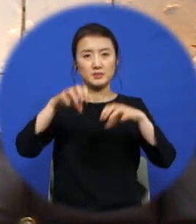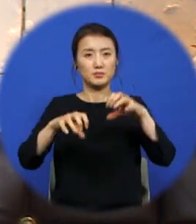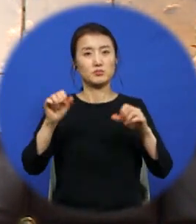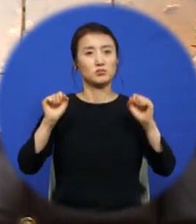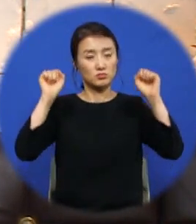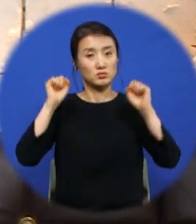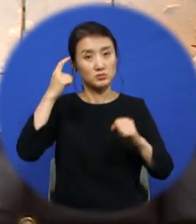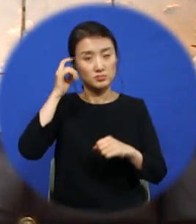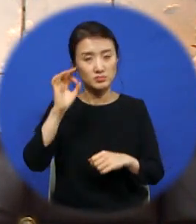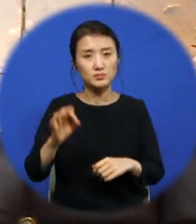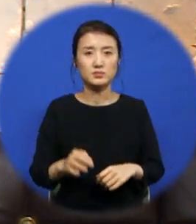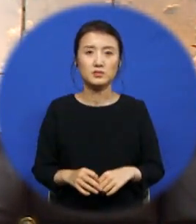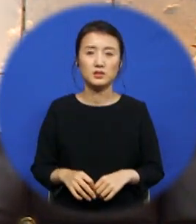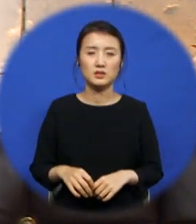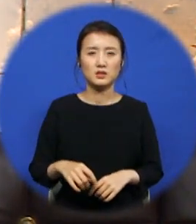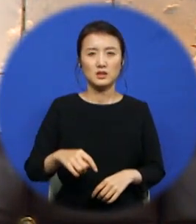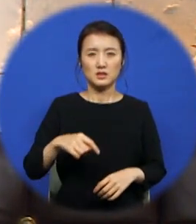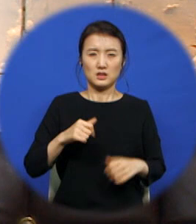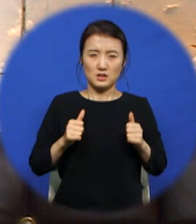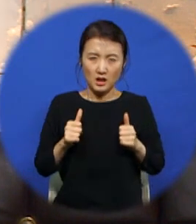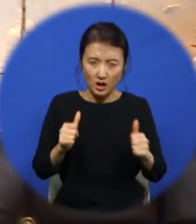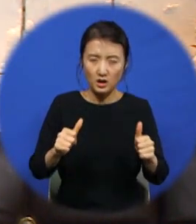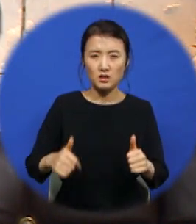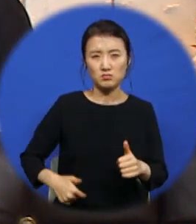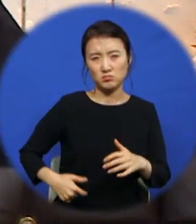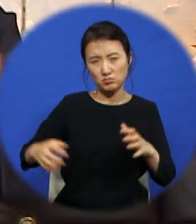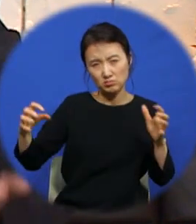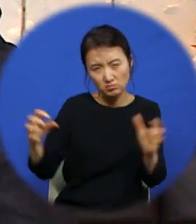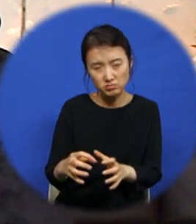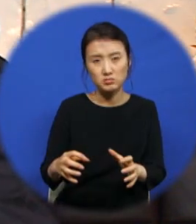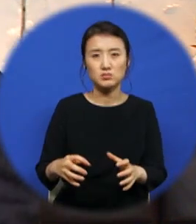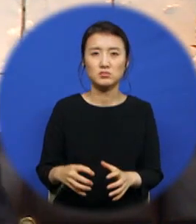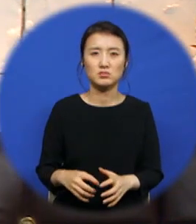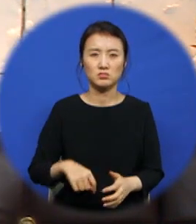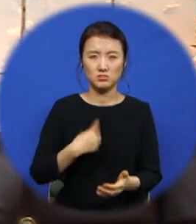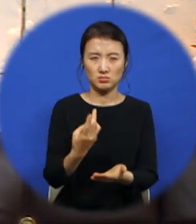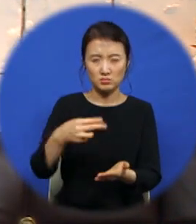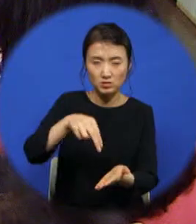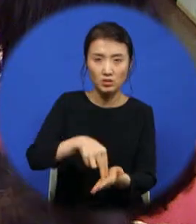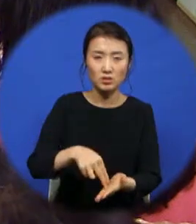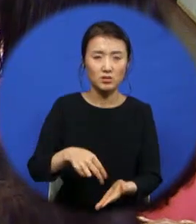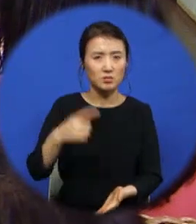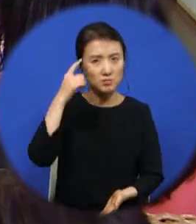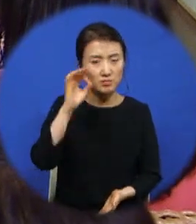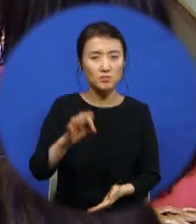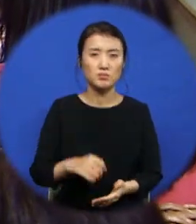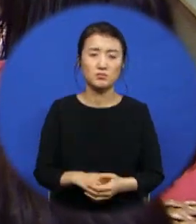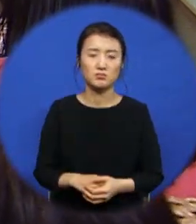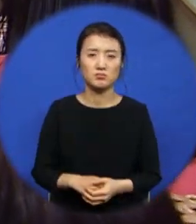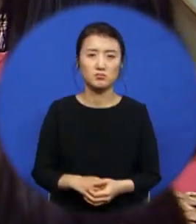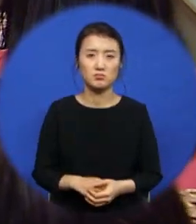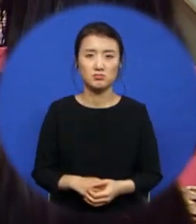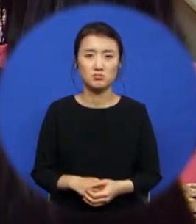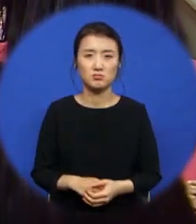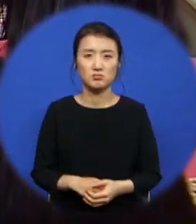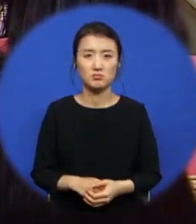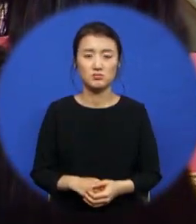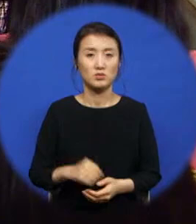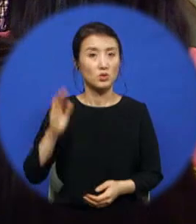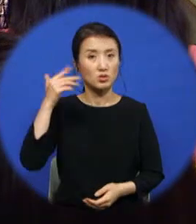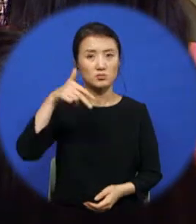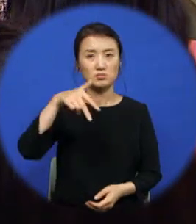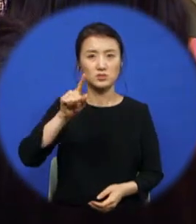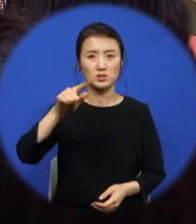자주 협동 변한 간혹 또 없습니다 야 가자 자주 자주 가 요즘에